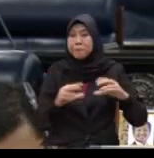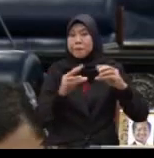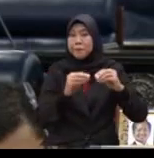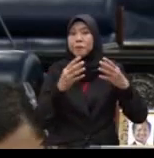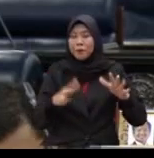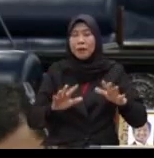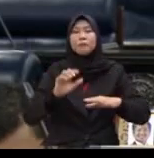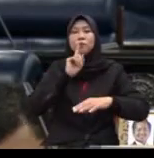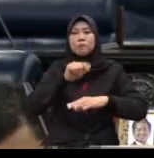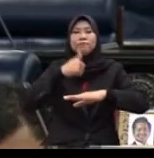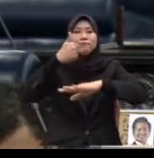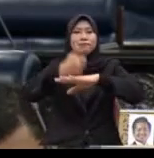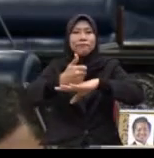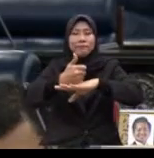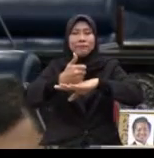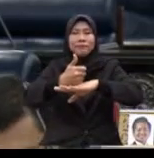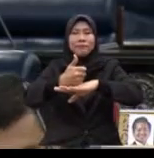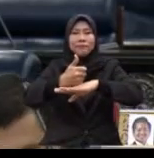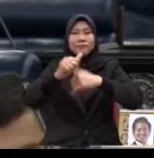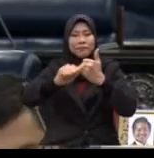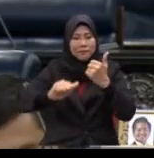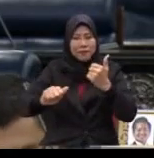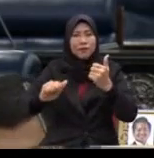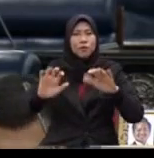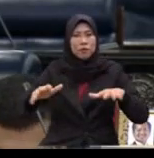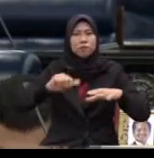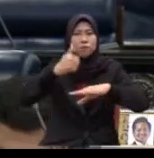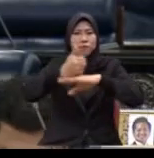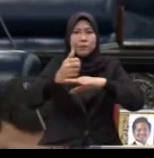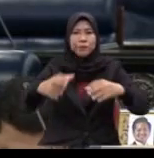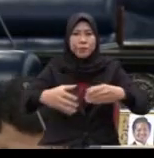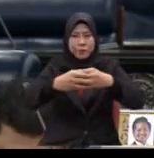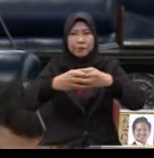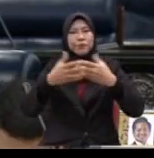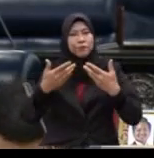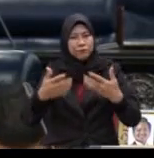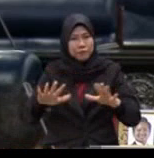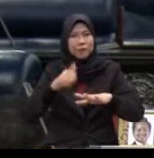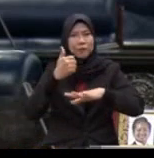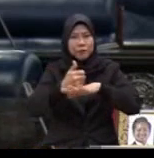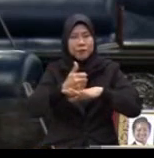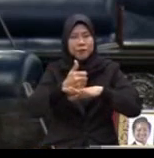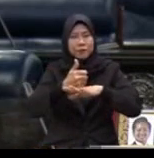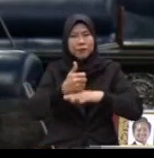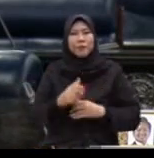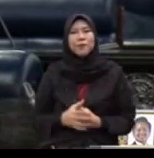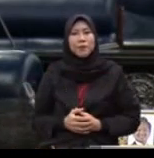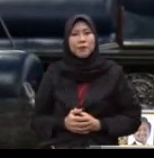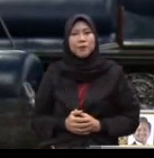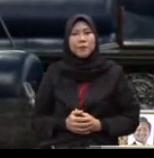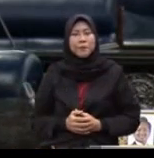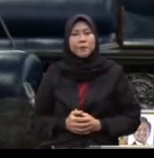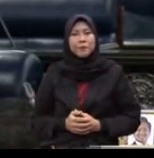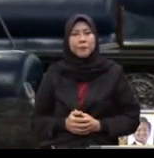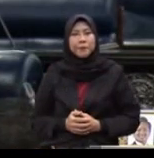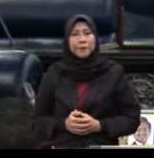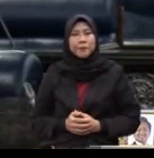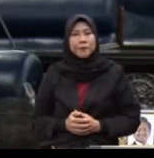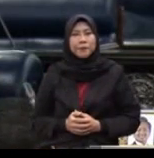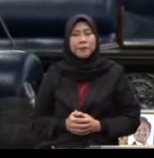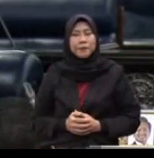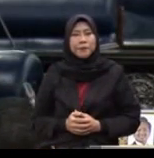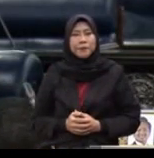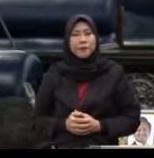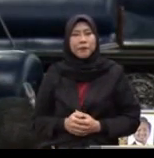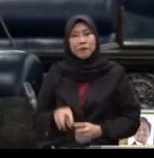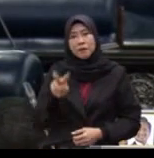jawaban kuasa protein telah pun ditumbuhkan dan selain daripada